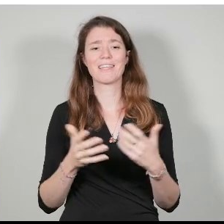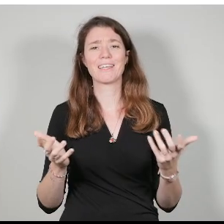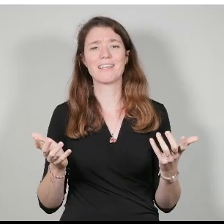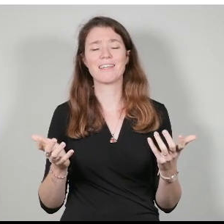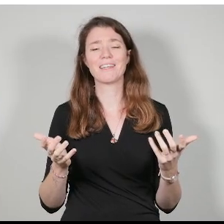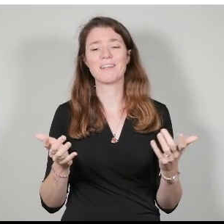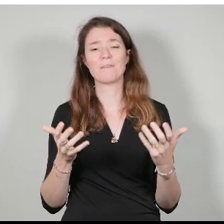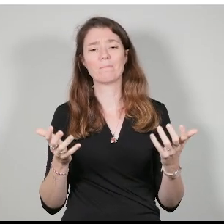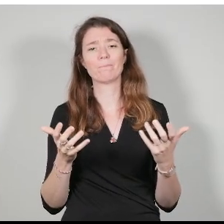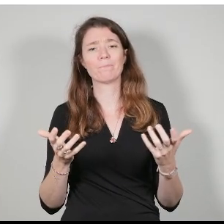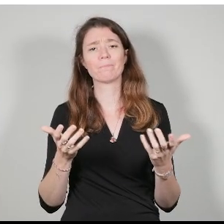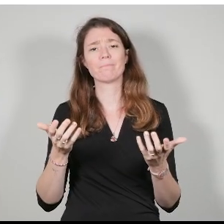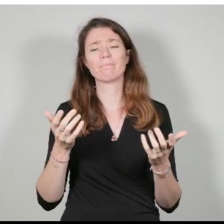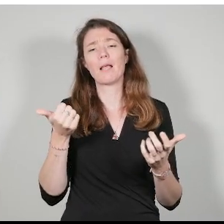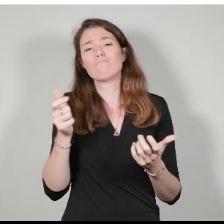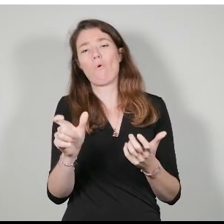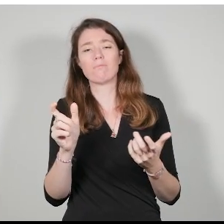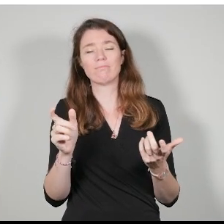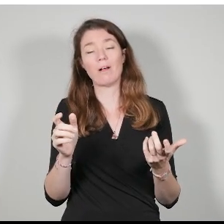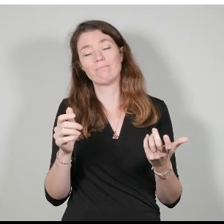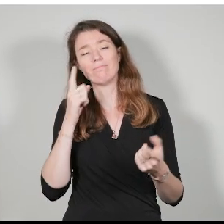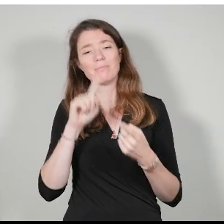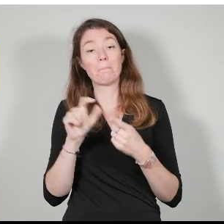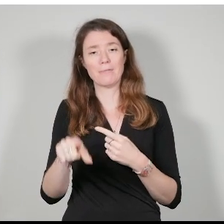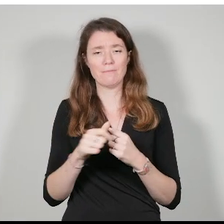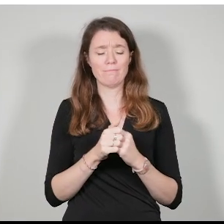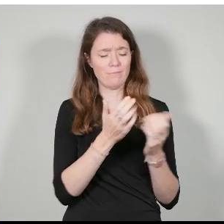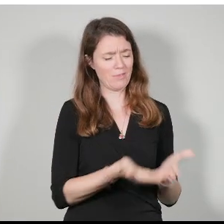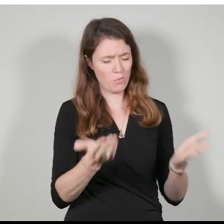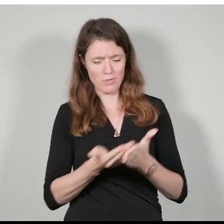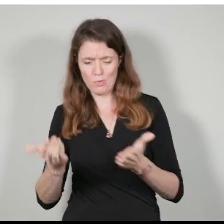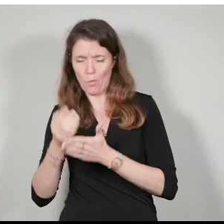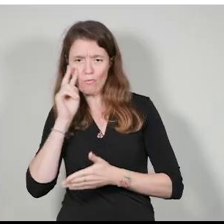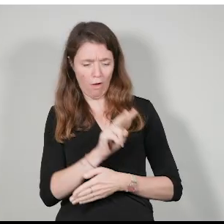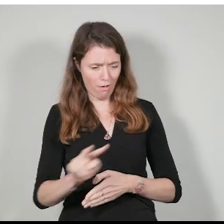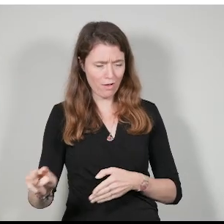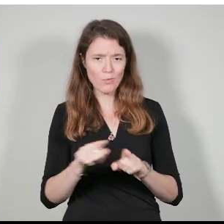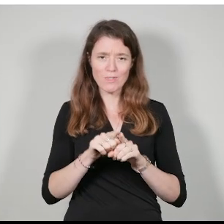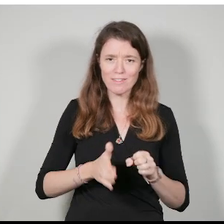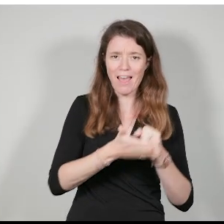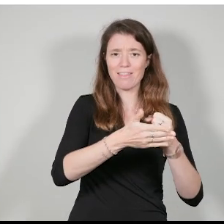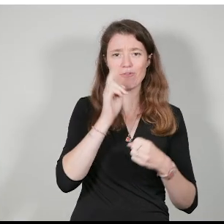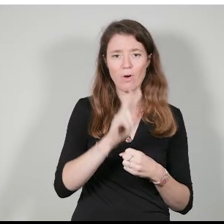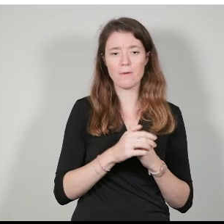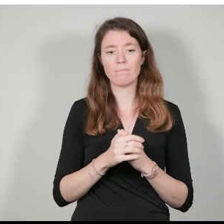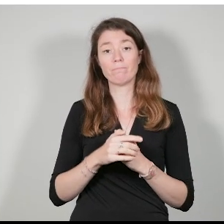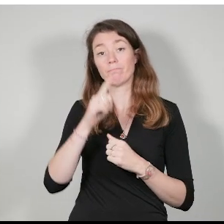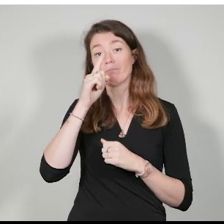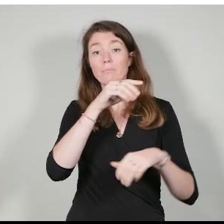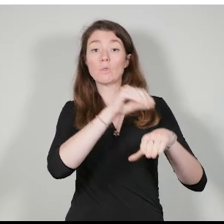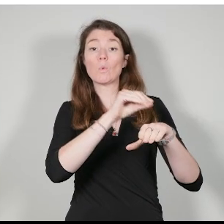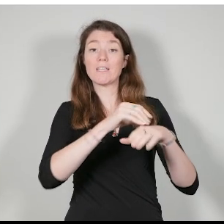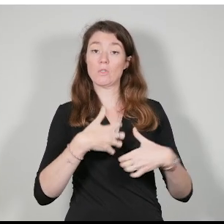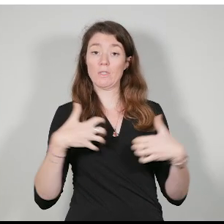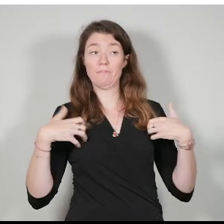Un mot par rapport à cela, parce qu'on voit les situations, on voit aussi les aides. Et l'avis du Conseil scientifique dit qu'il y